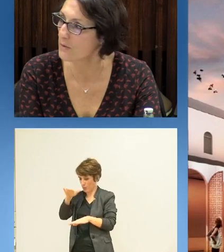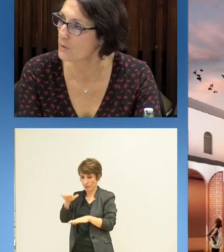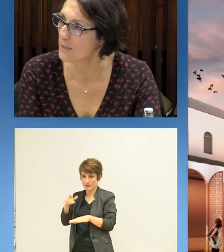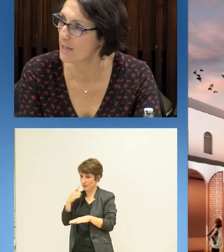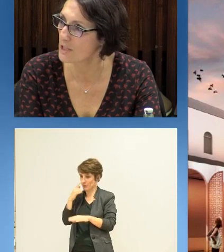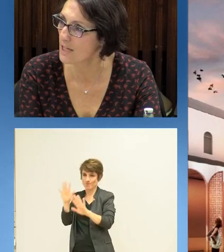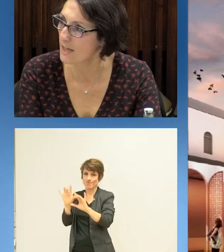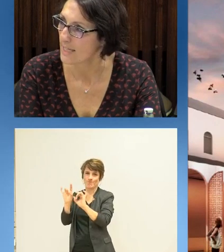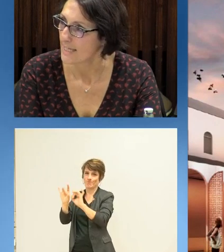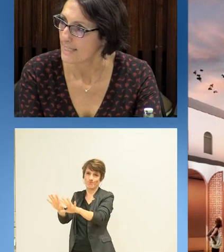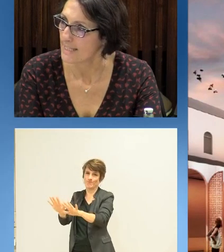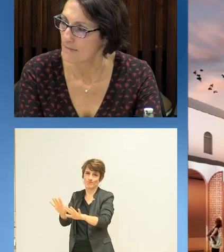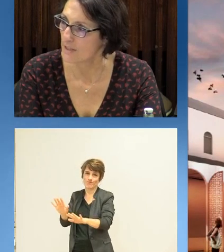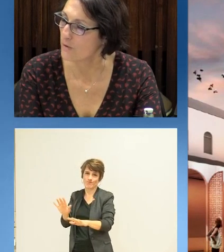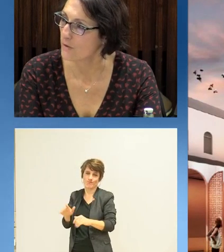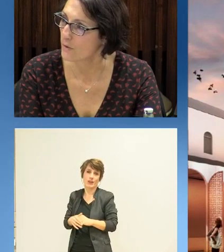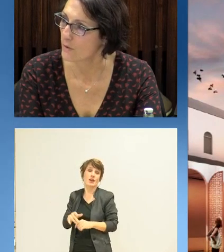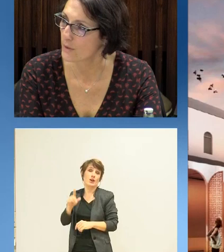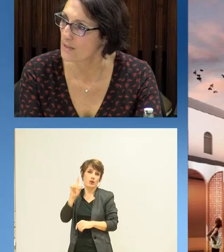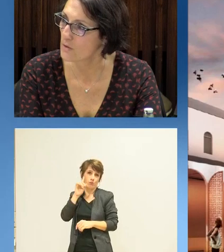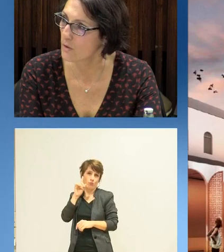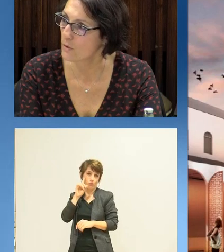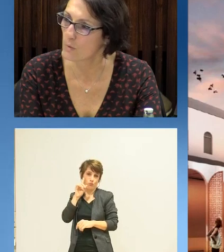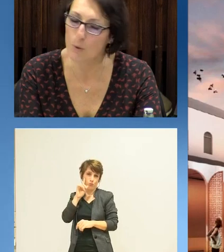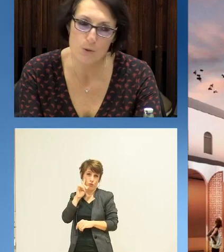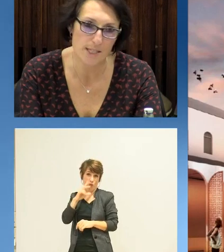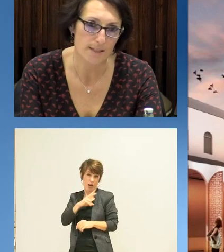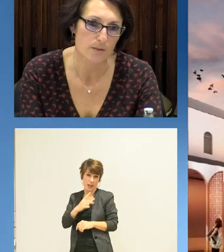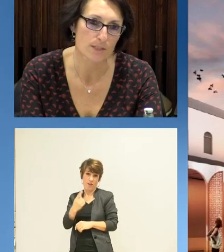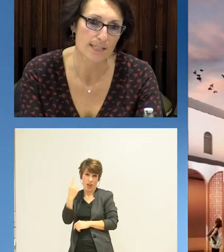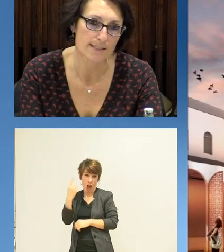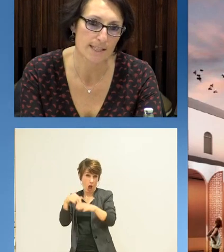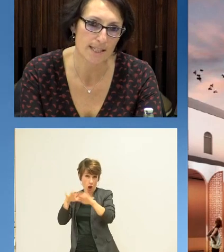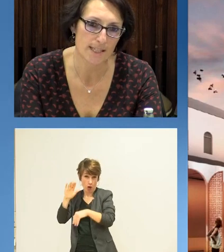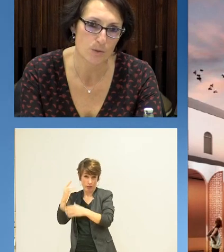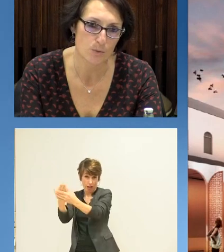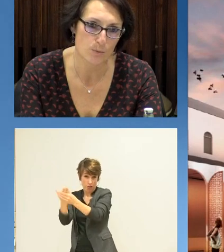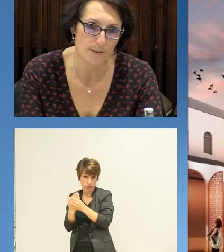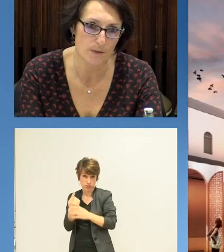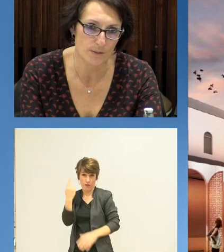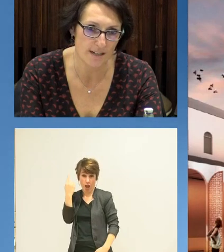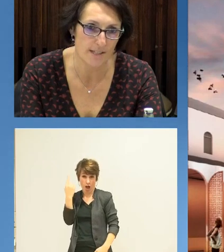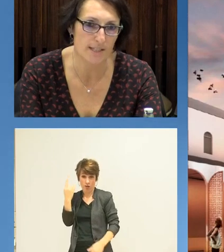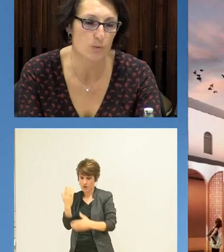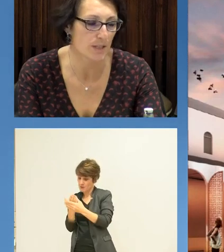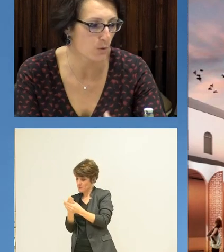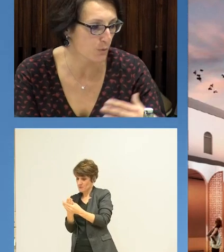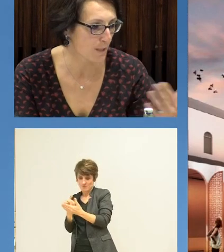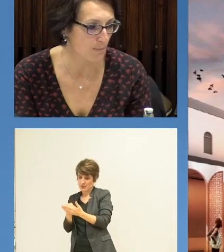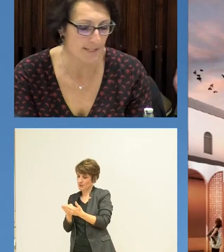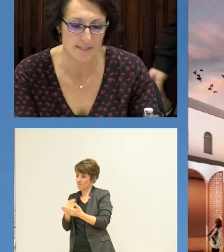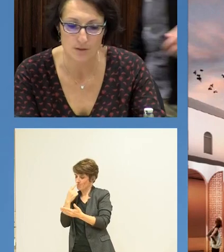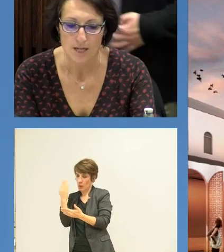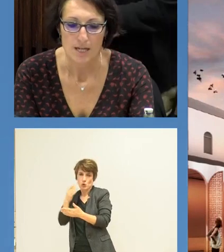dans cette démarche là il y avait qu un seul projet candidater et que l'on souhaitait travailler donc il ya